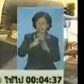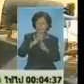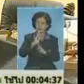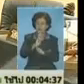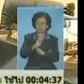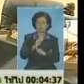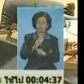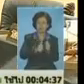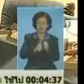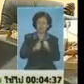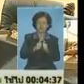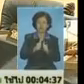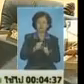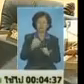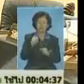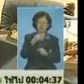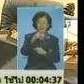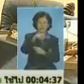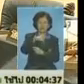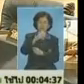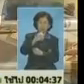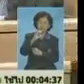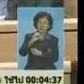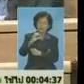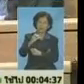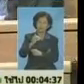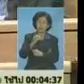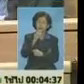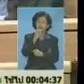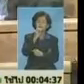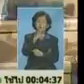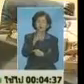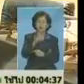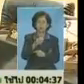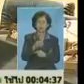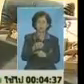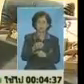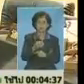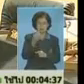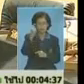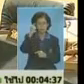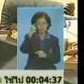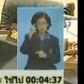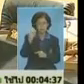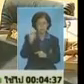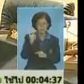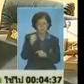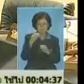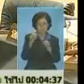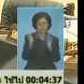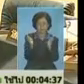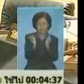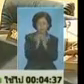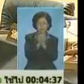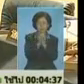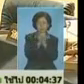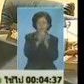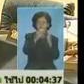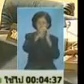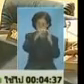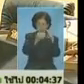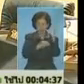สิทธิ์ร้องทุกข์ยังท่านสุเทพเขารู้มาว่าจะมีการรวม